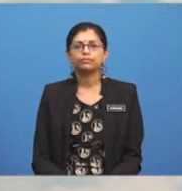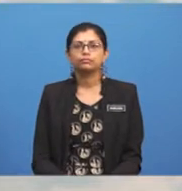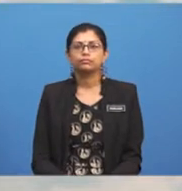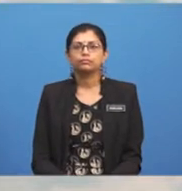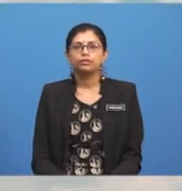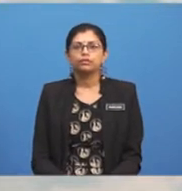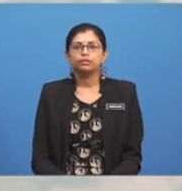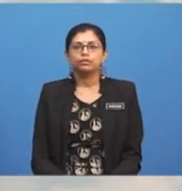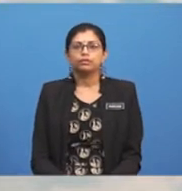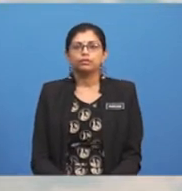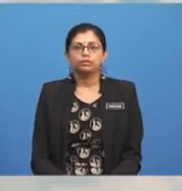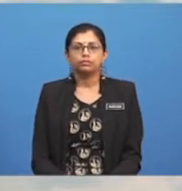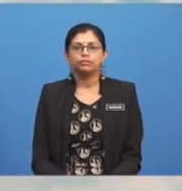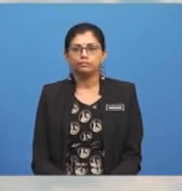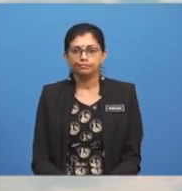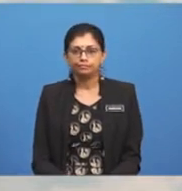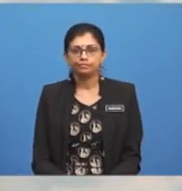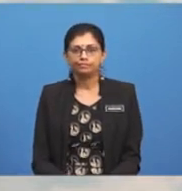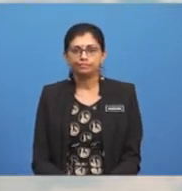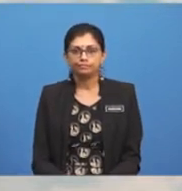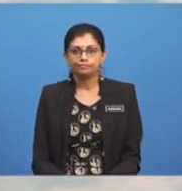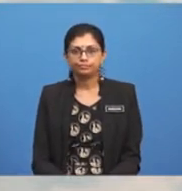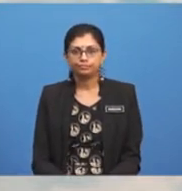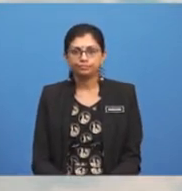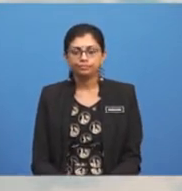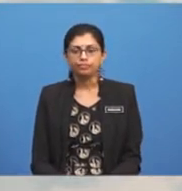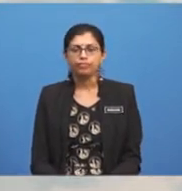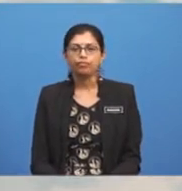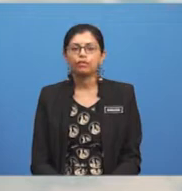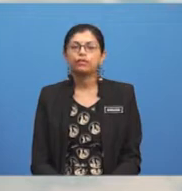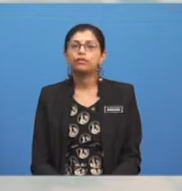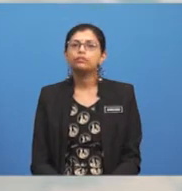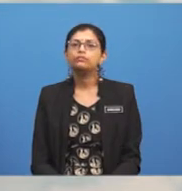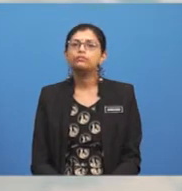2 darab G darab M bahagi R. Nilai V ini